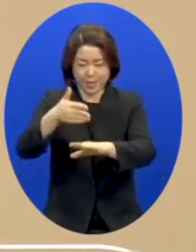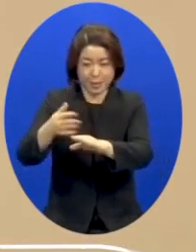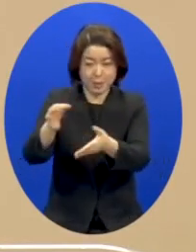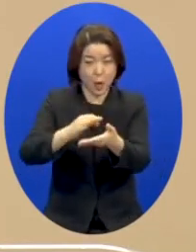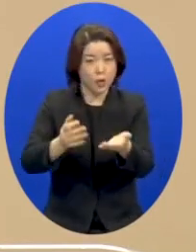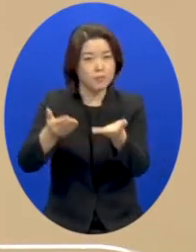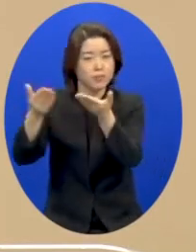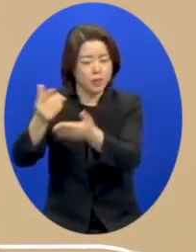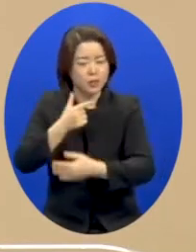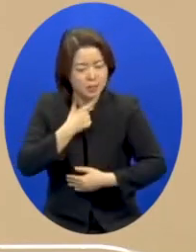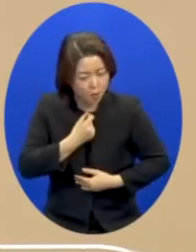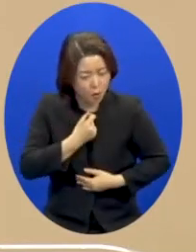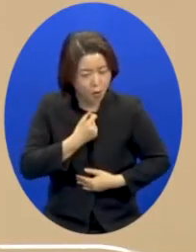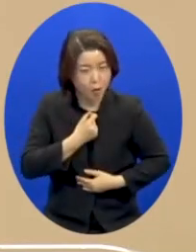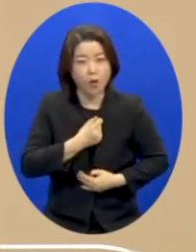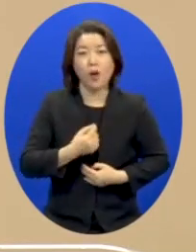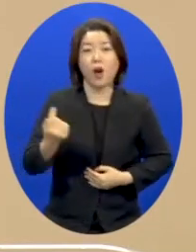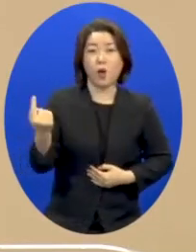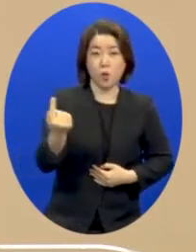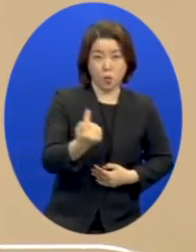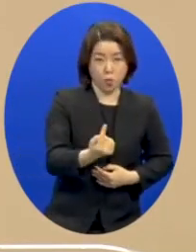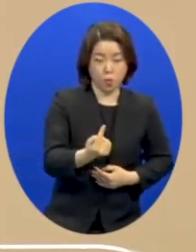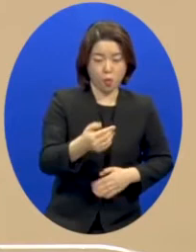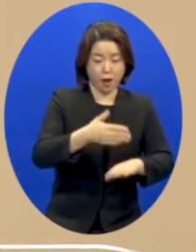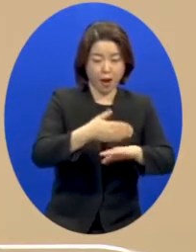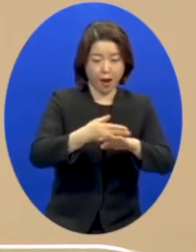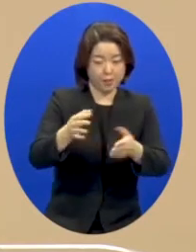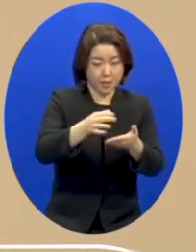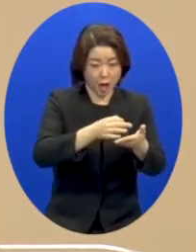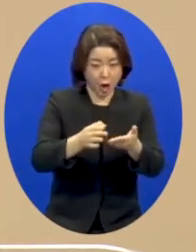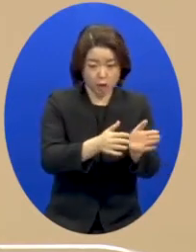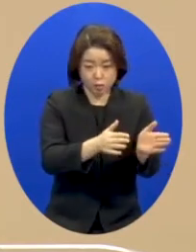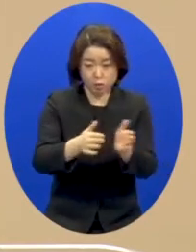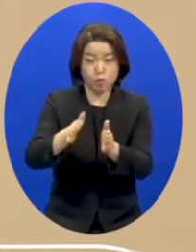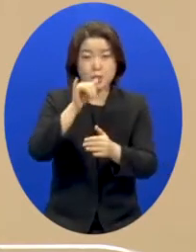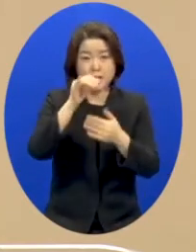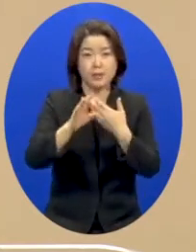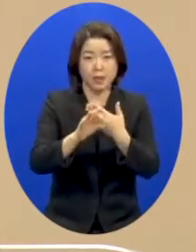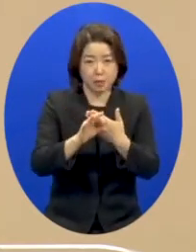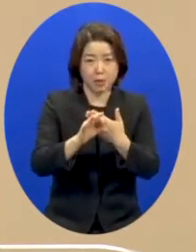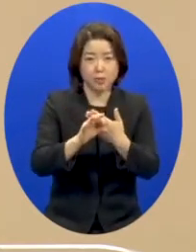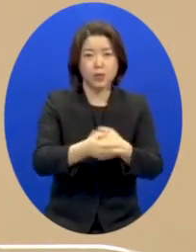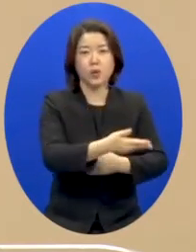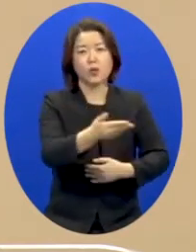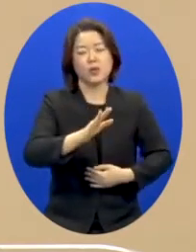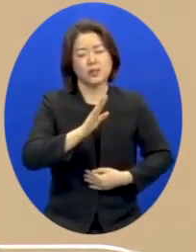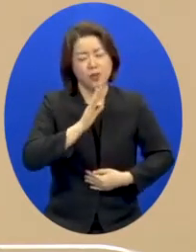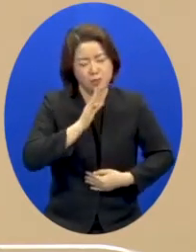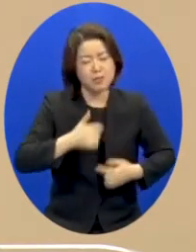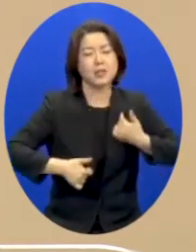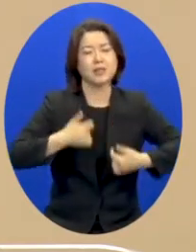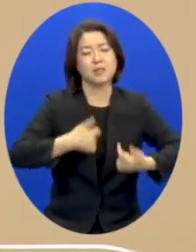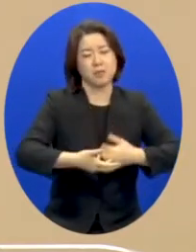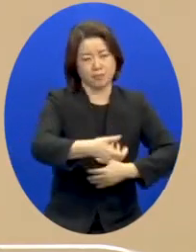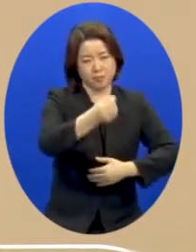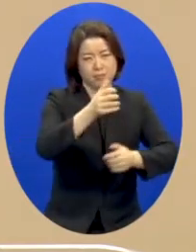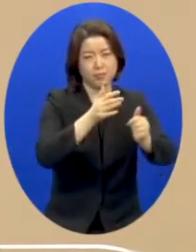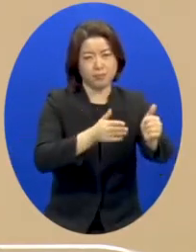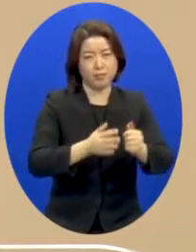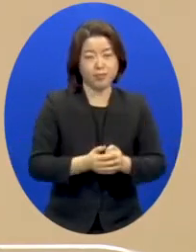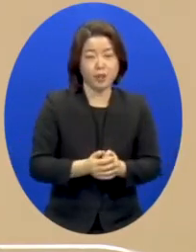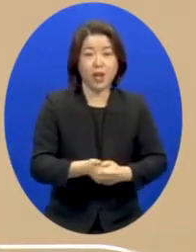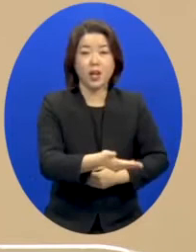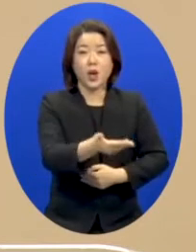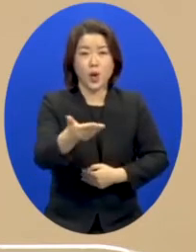드려야지 그런 마음으로 만약에 여러분이 감사헌금을 준비했다면 정말 기뻐하시기 바랍니다.